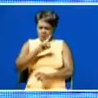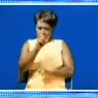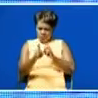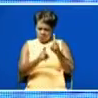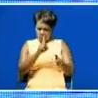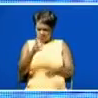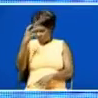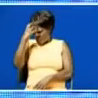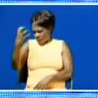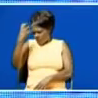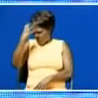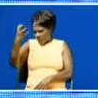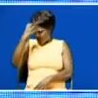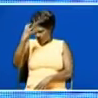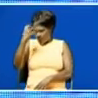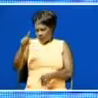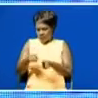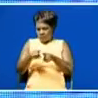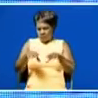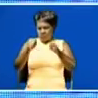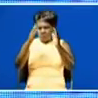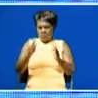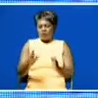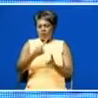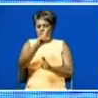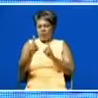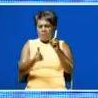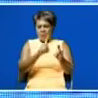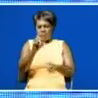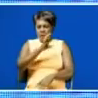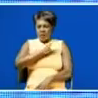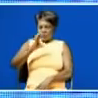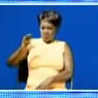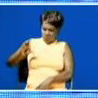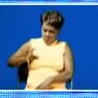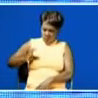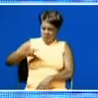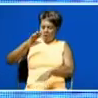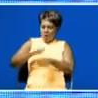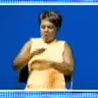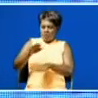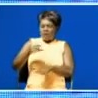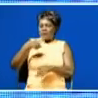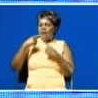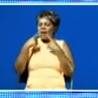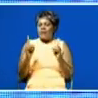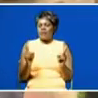waziri wa elimu Daktari Fred Matiang'i na mwenyekiti wa NEC Profesa George Magoha kuhusu matukio hayo.